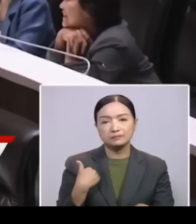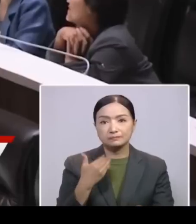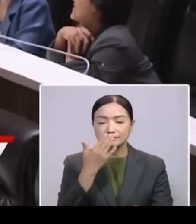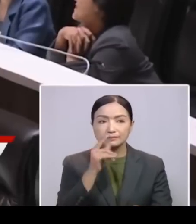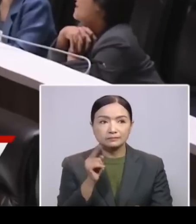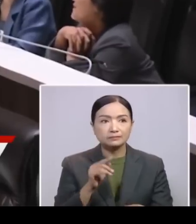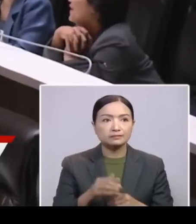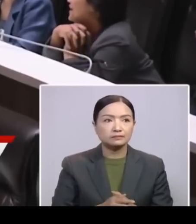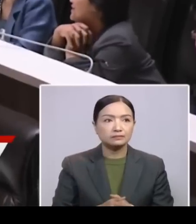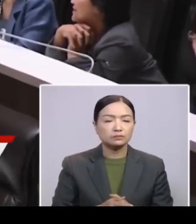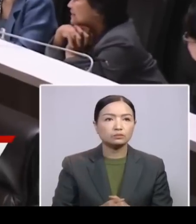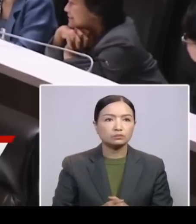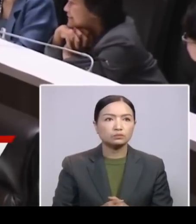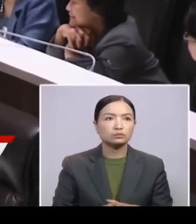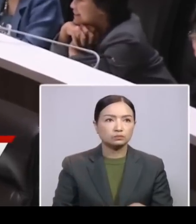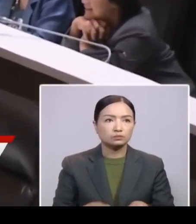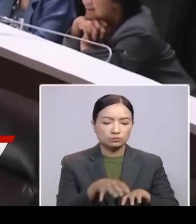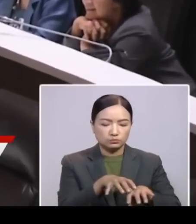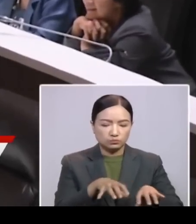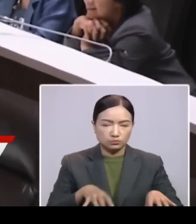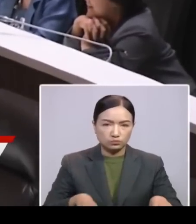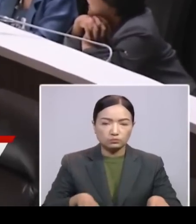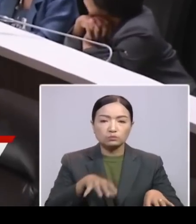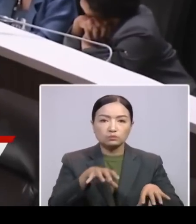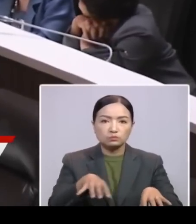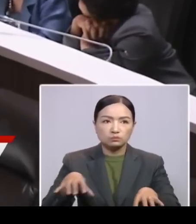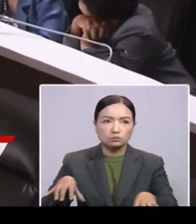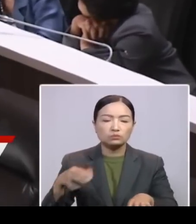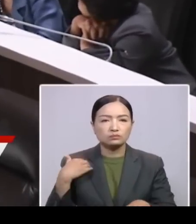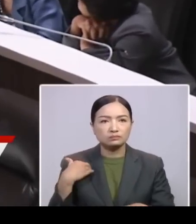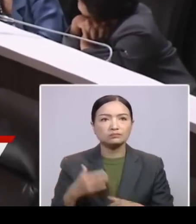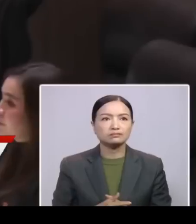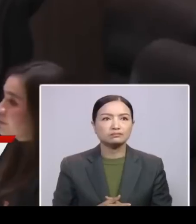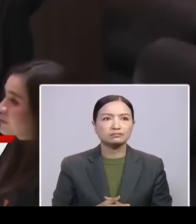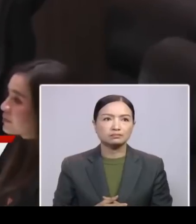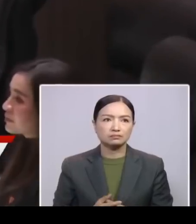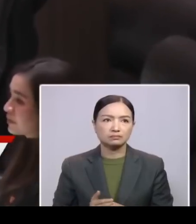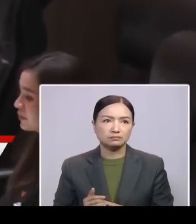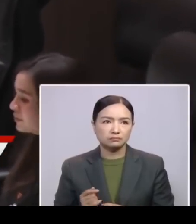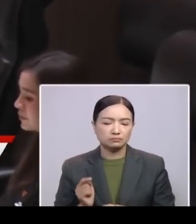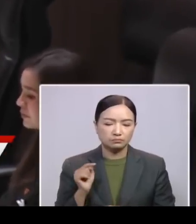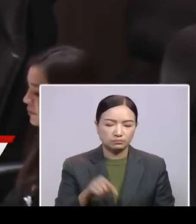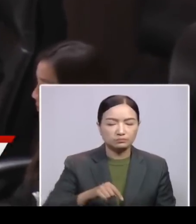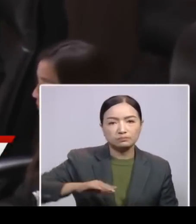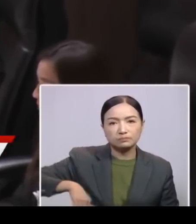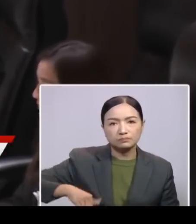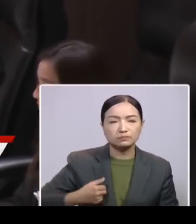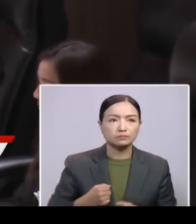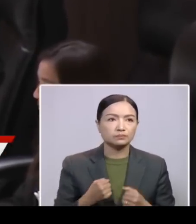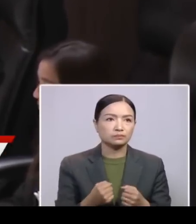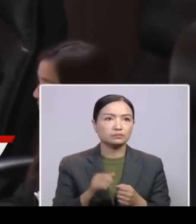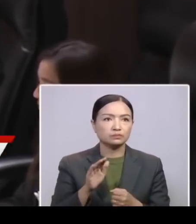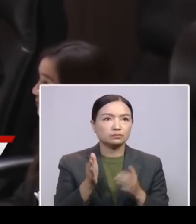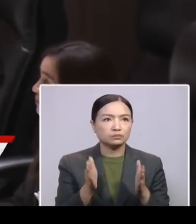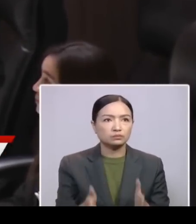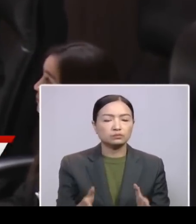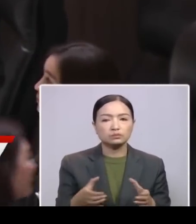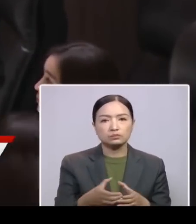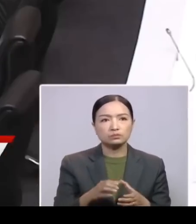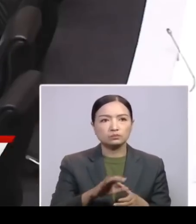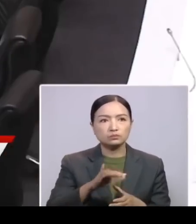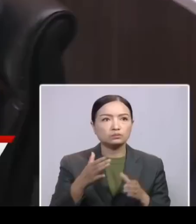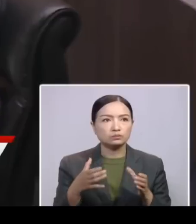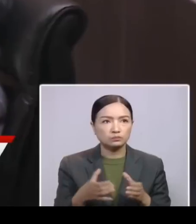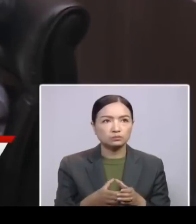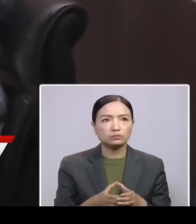ะว่ามีตู้คอนเทนเนอร์ขวางอยู่ทำให้สมาชิกรัฐสภาหลายคนเดินทางมาล่าช้าแล้วก็มีความพยายามของคนบางกลุ่มต้องการล้มล้